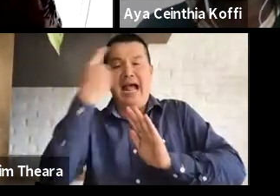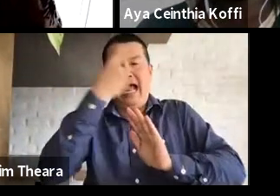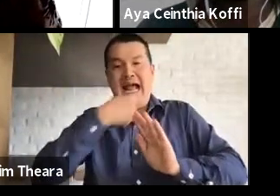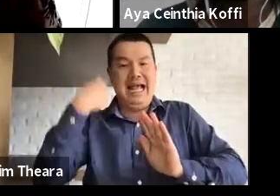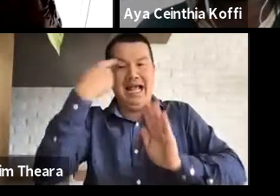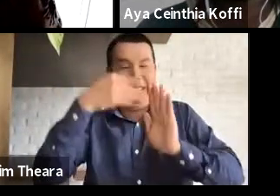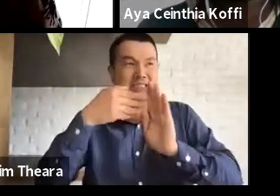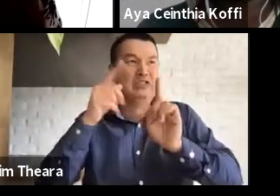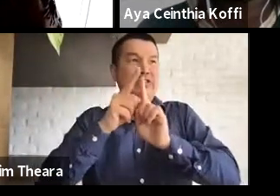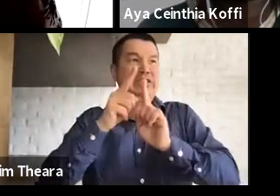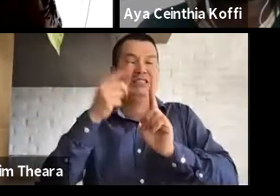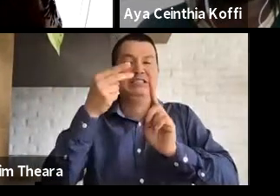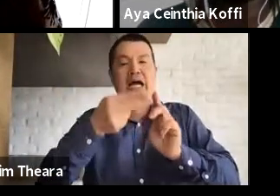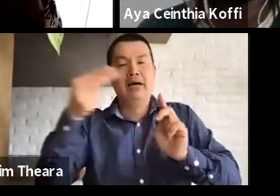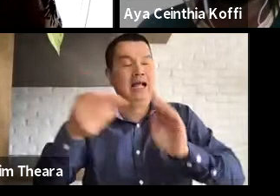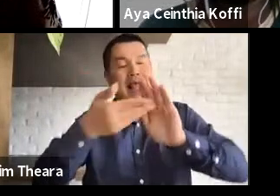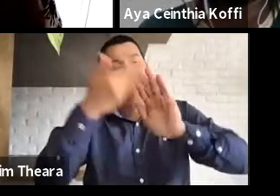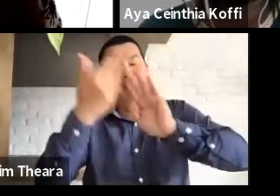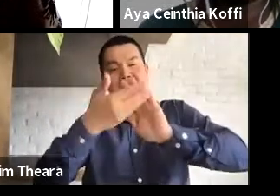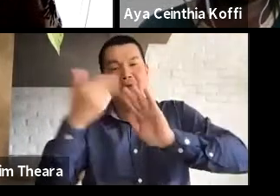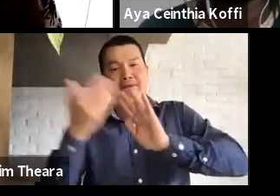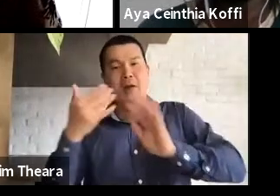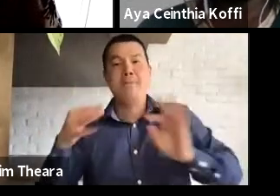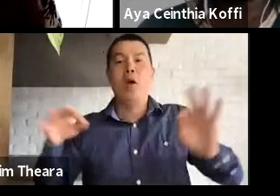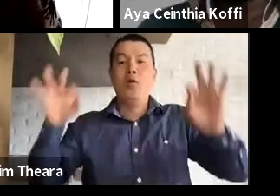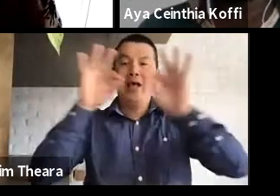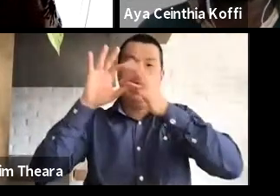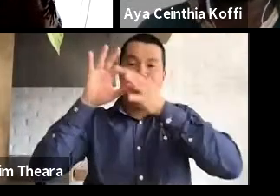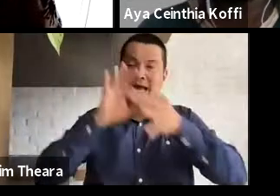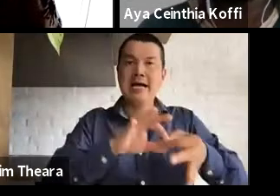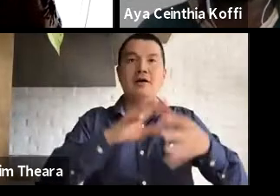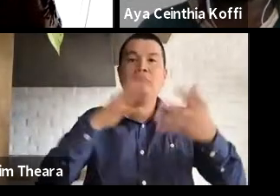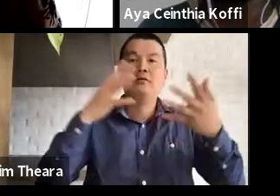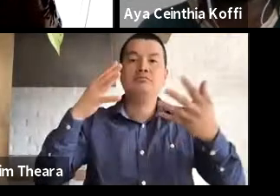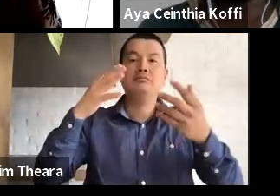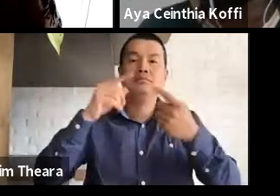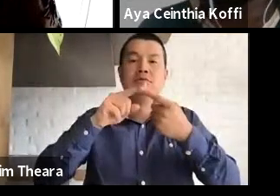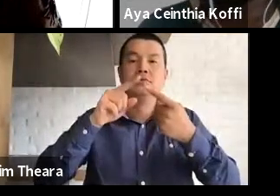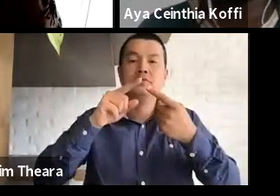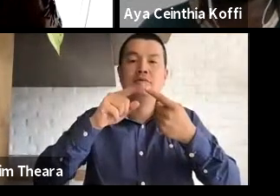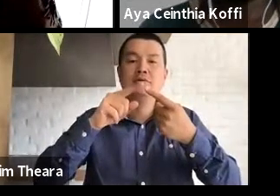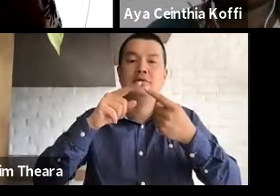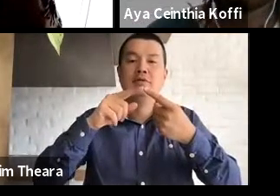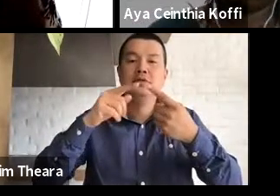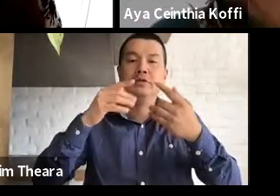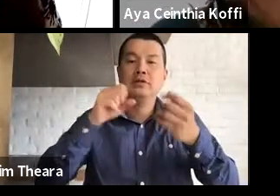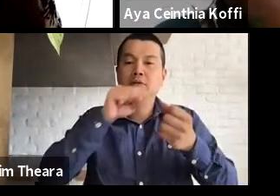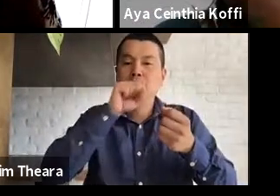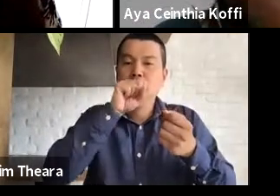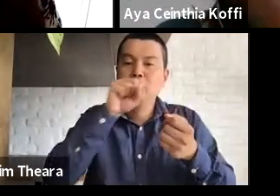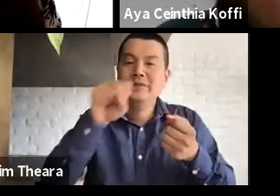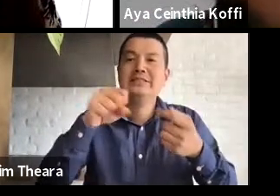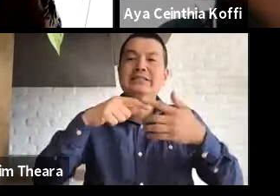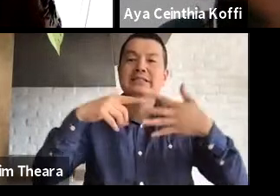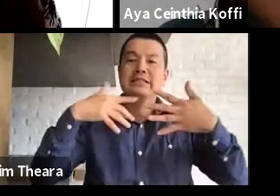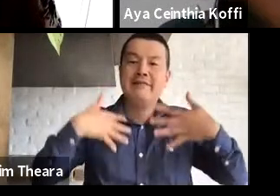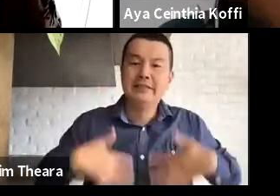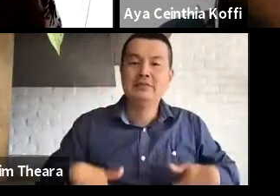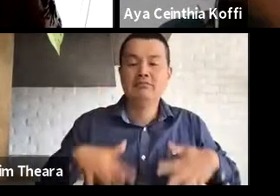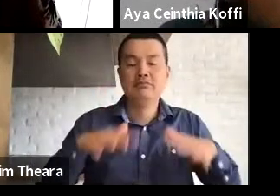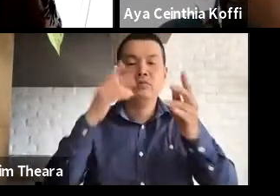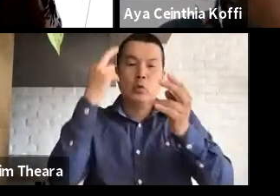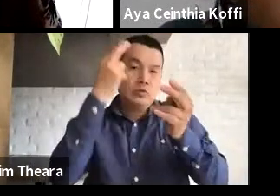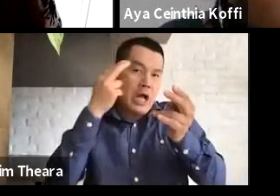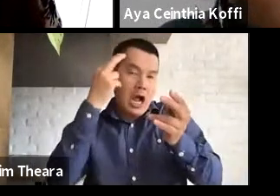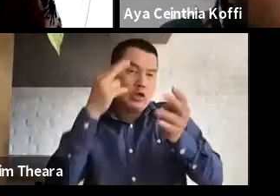inapproprié. Donc, au début, il y a d'autres caractéristiques autres que celles de la configuration.